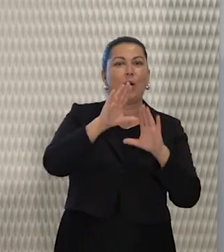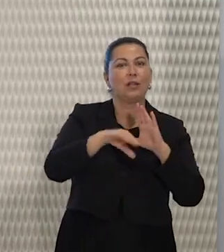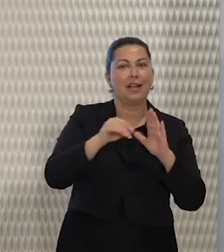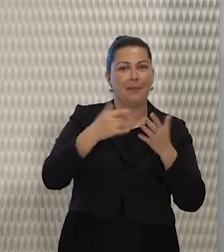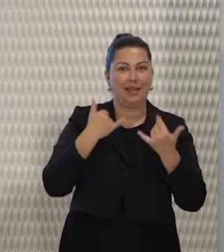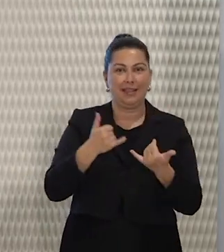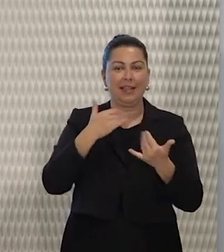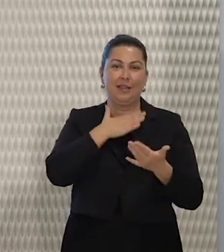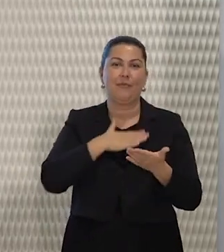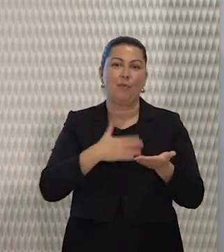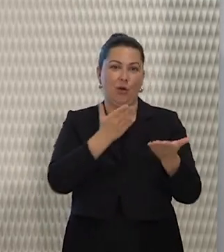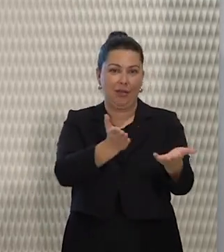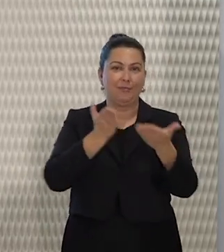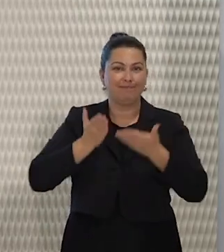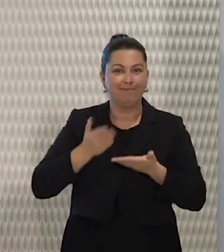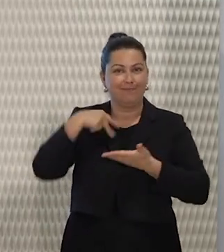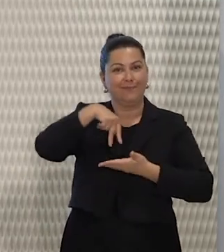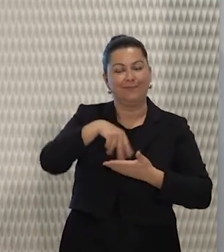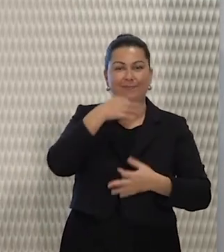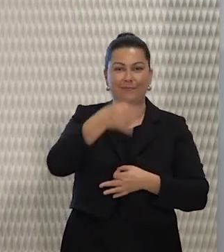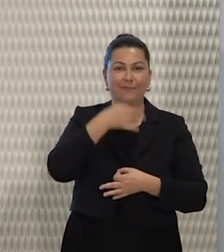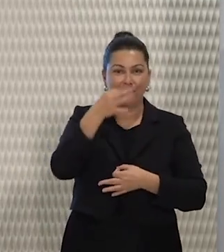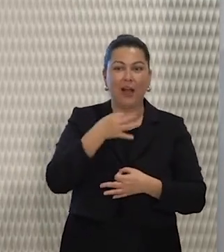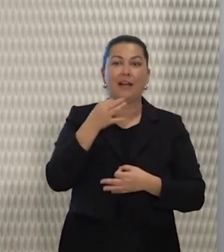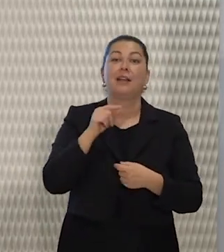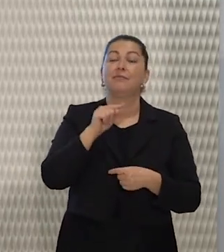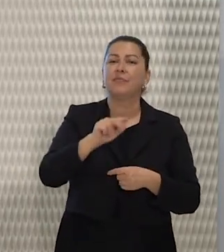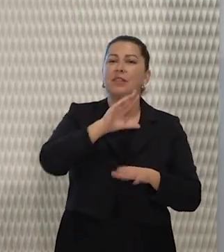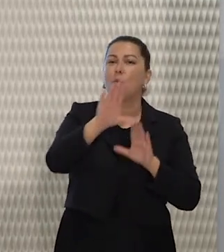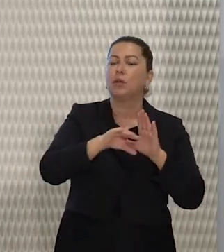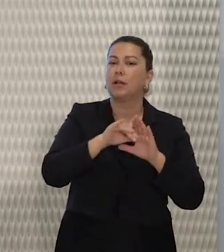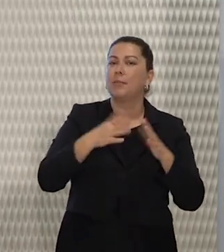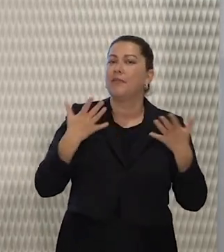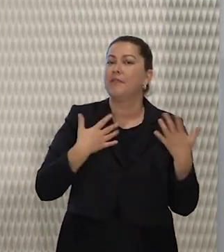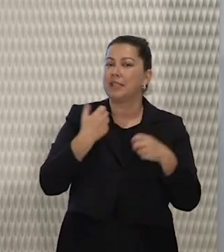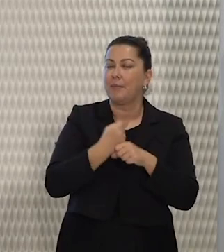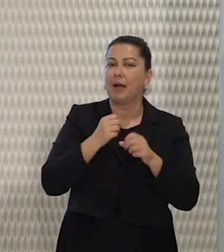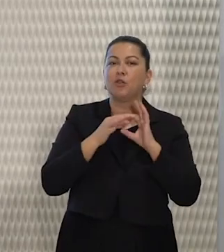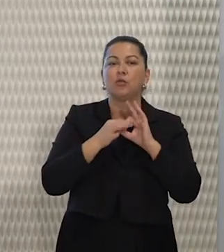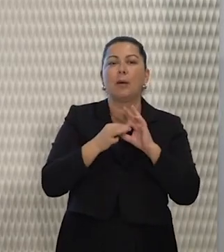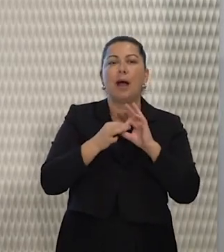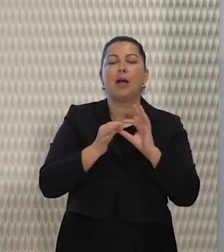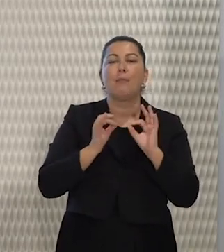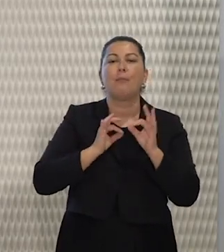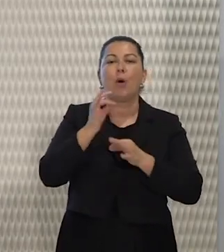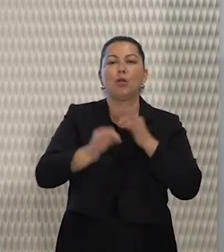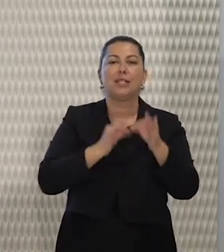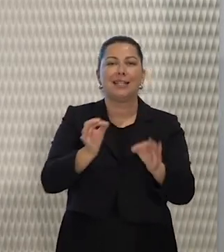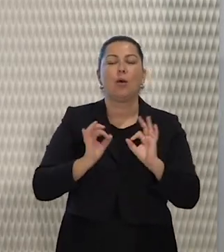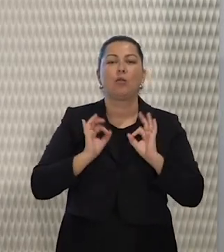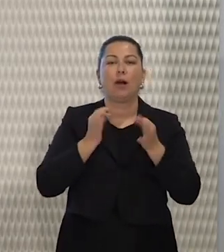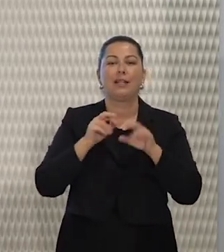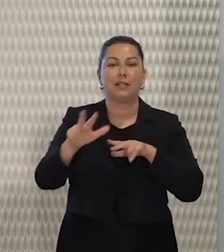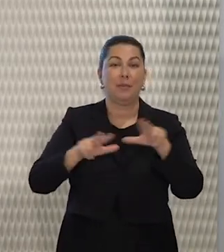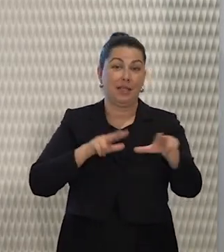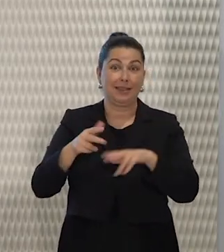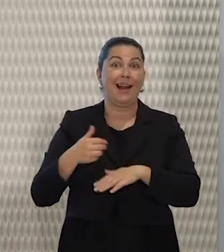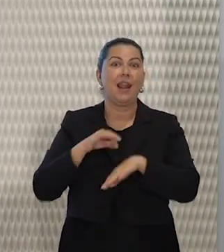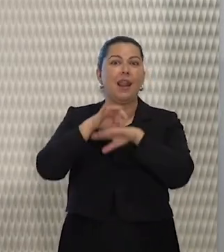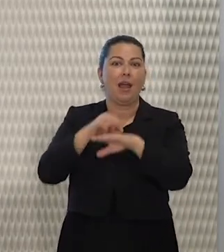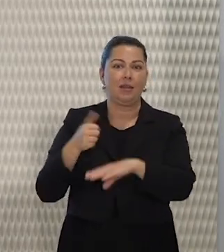wir jetzt nach vorne bitten. Wir haben den Prozess- und Qualitätsmanager, den Leiter des Prozess-